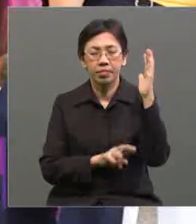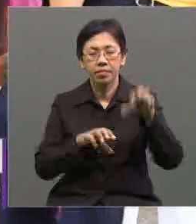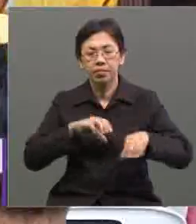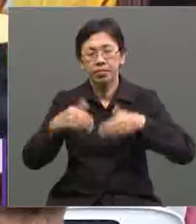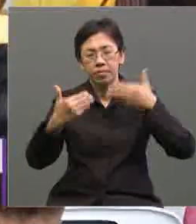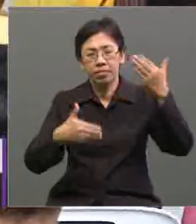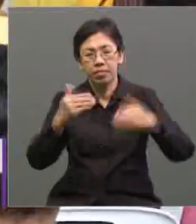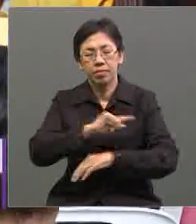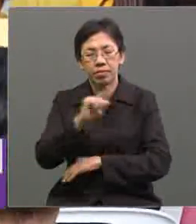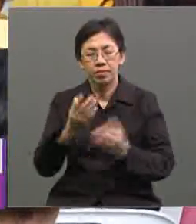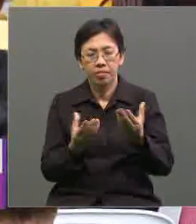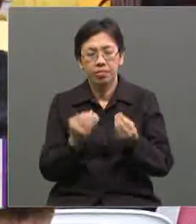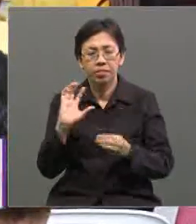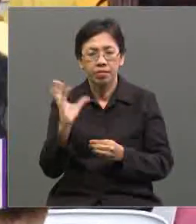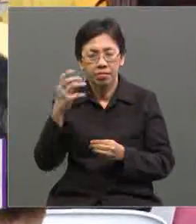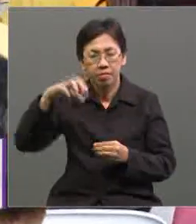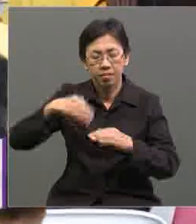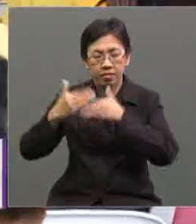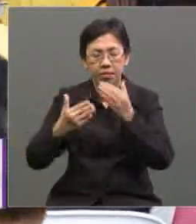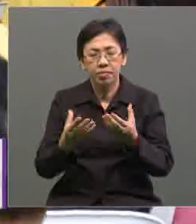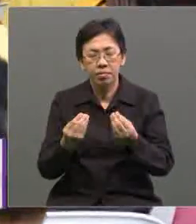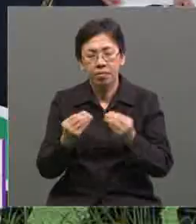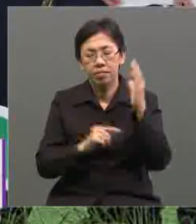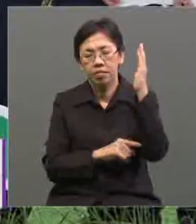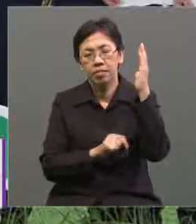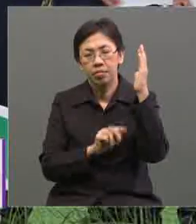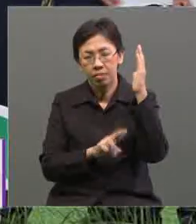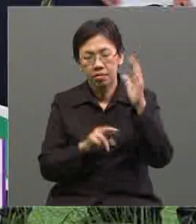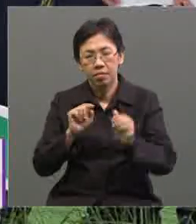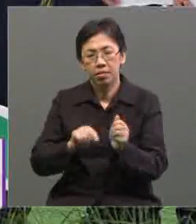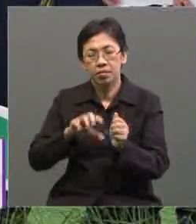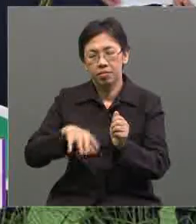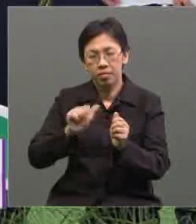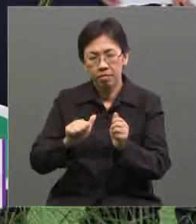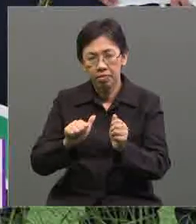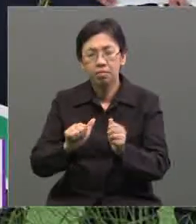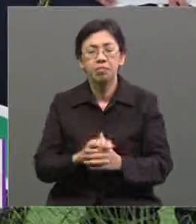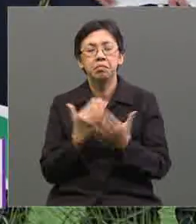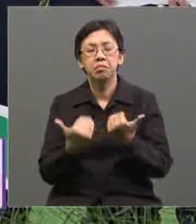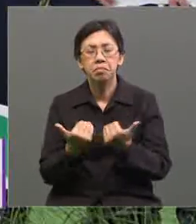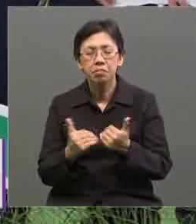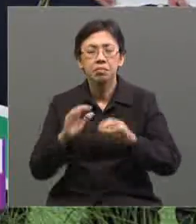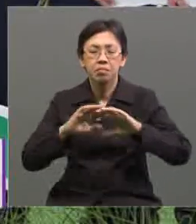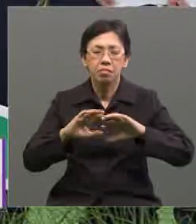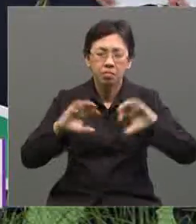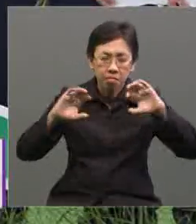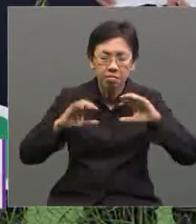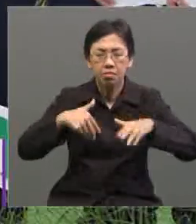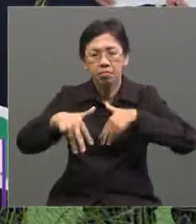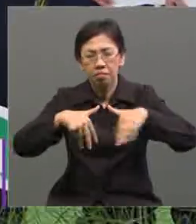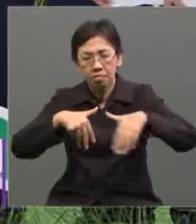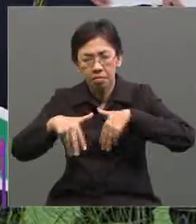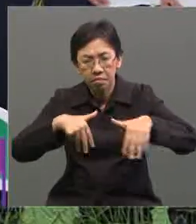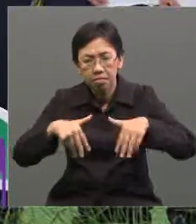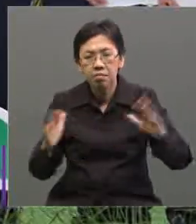ช่นเดียวกันนะครับเขาจัดที่สถานีพัฒนาที่ดินตรังที่ตำบลบ้านควนอำเภอเมืองครับก็มีหัวหน้าส่วนราชการภาคเอกชนและประชาชน